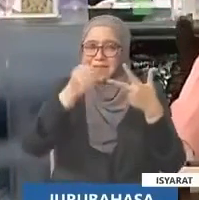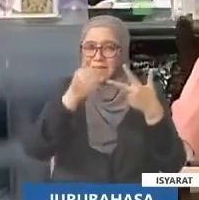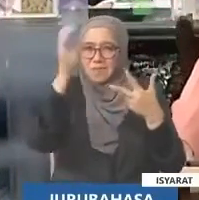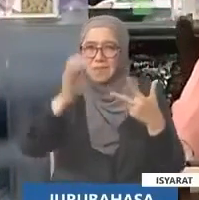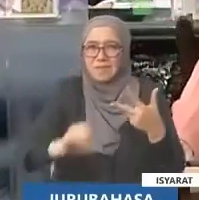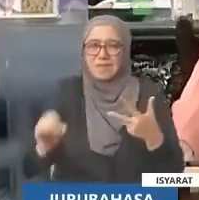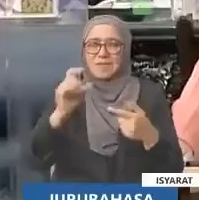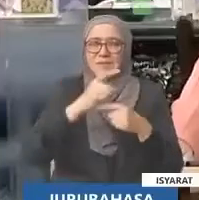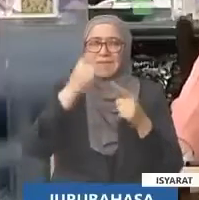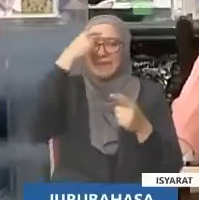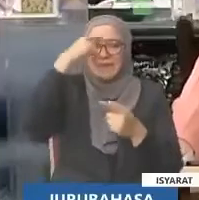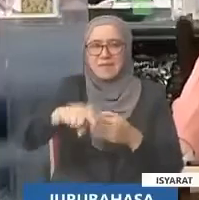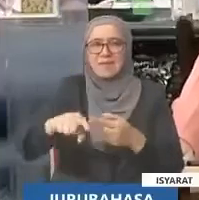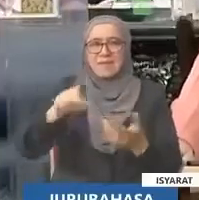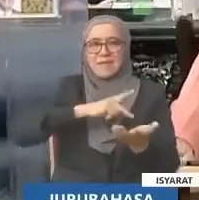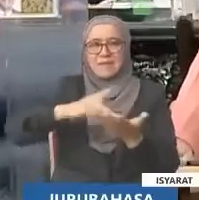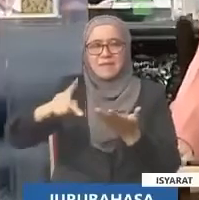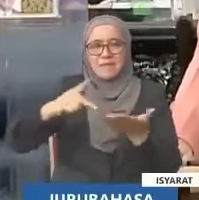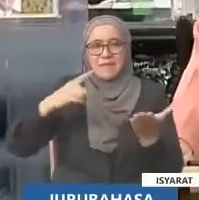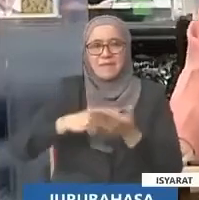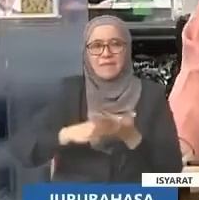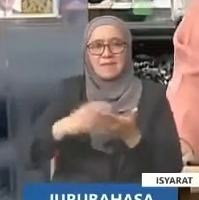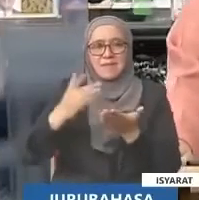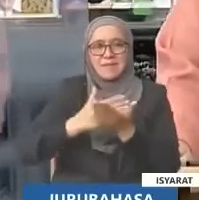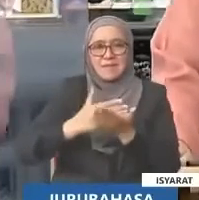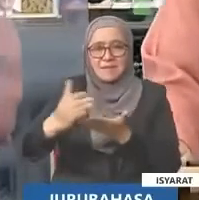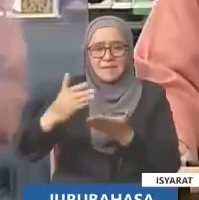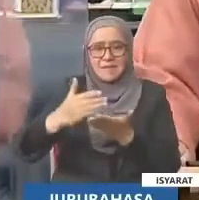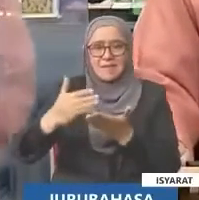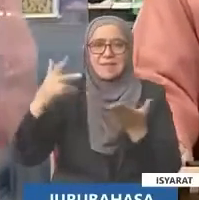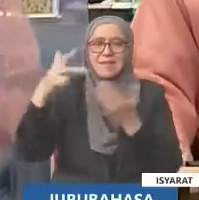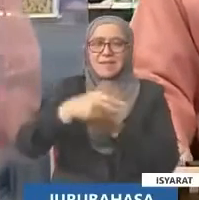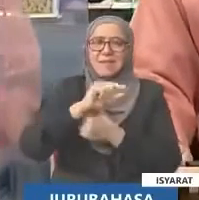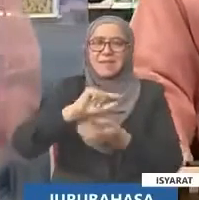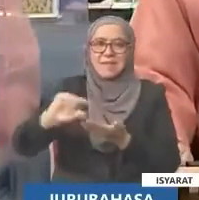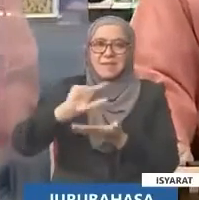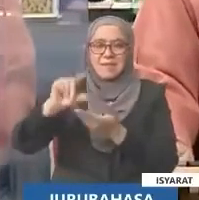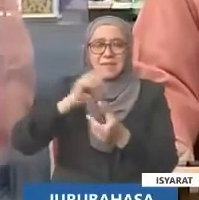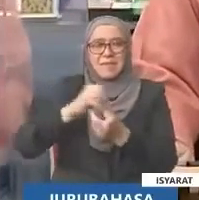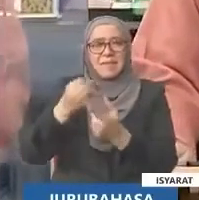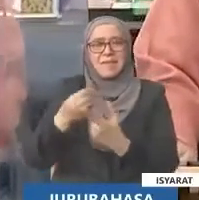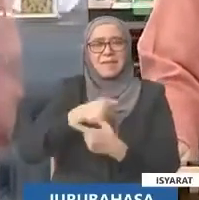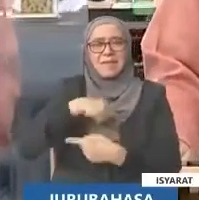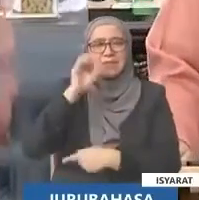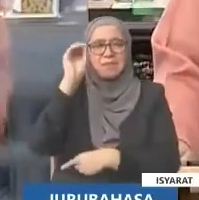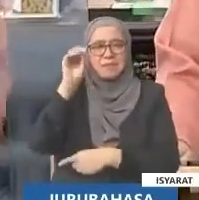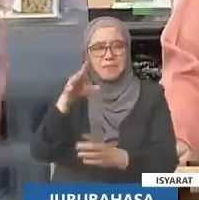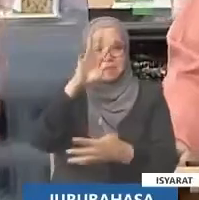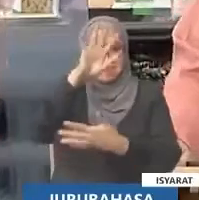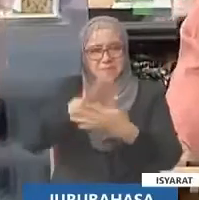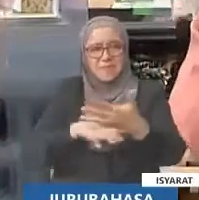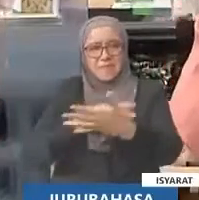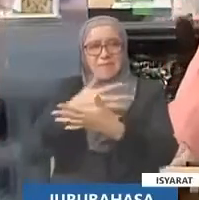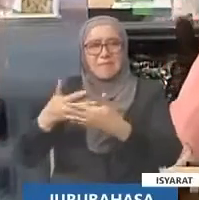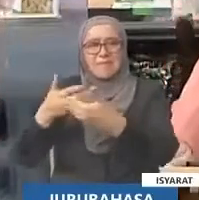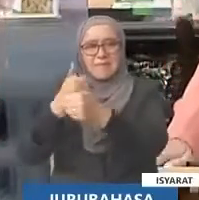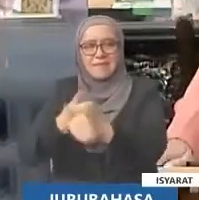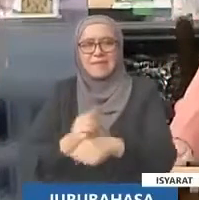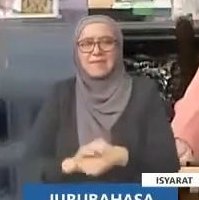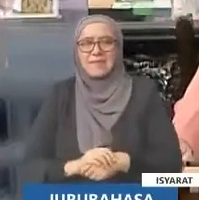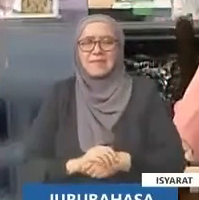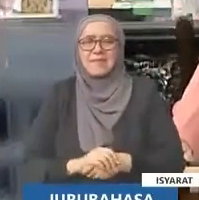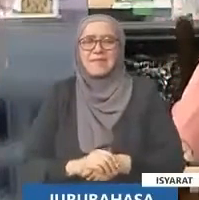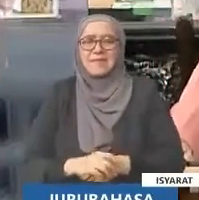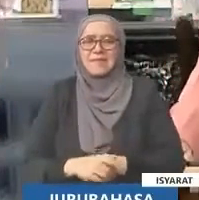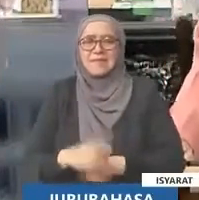untuk bayaran balik melalui potongan gaji atau debit terus mengikut jadual. Daripada dalam RMK12, kerajaan